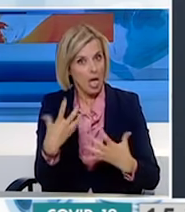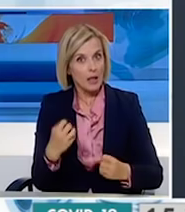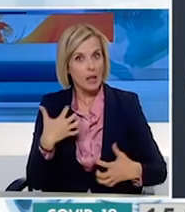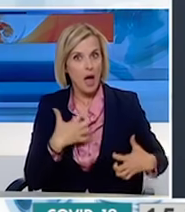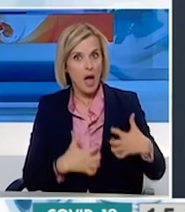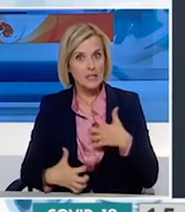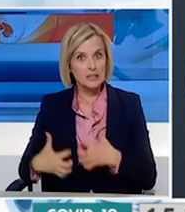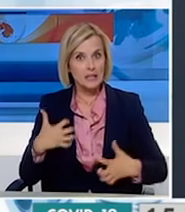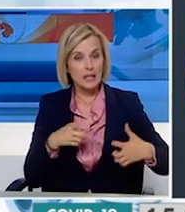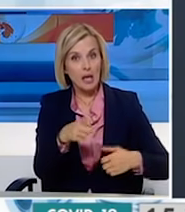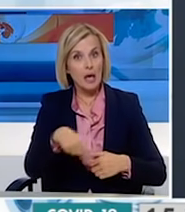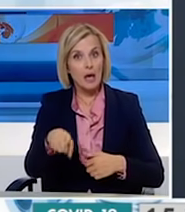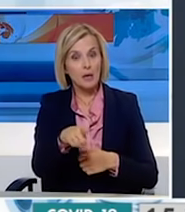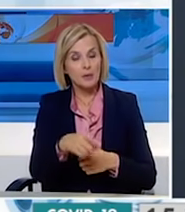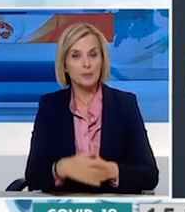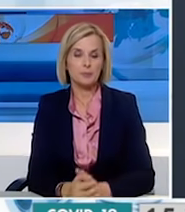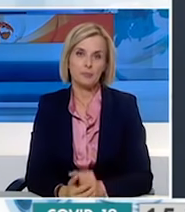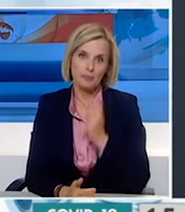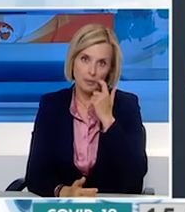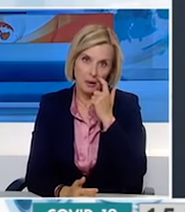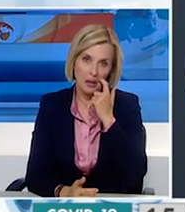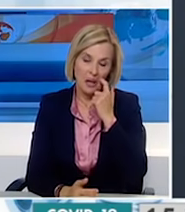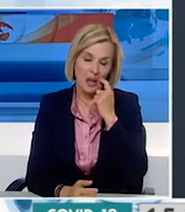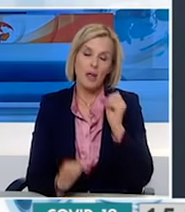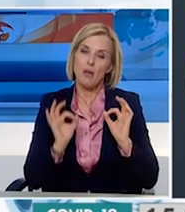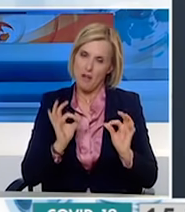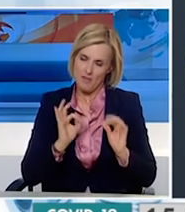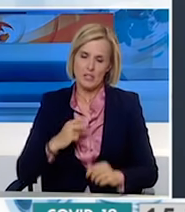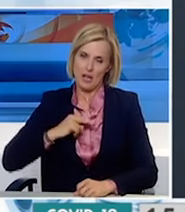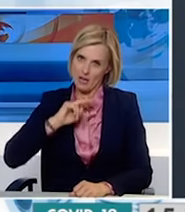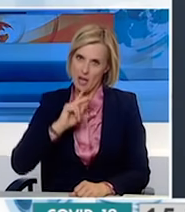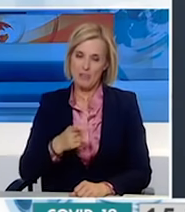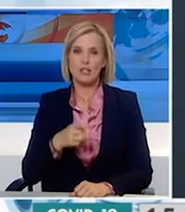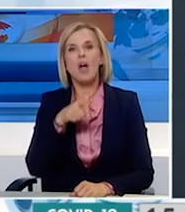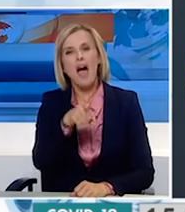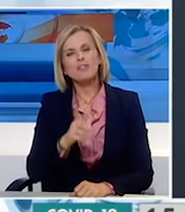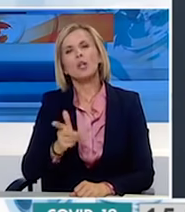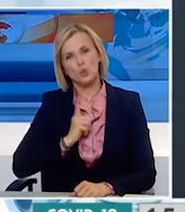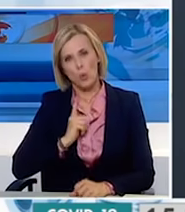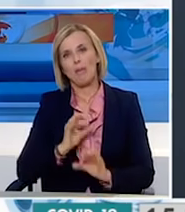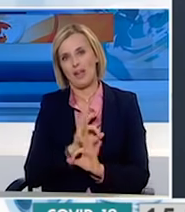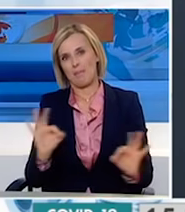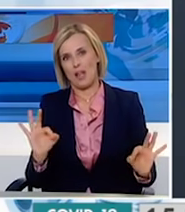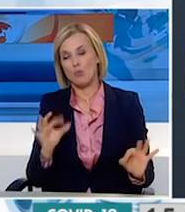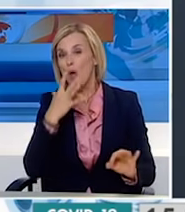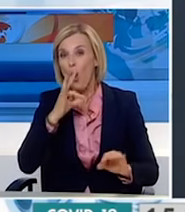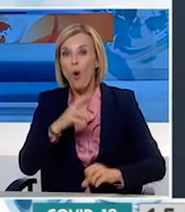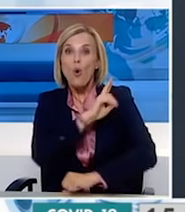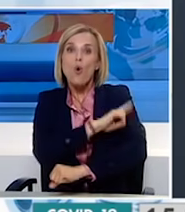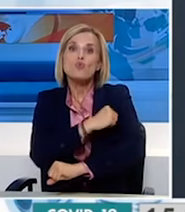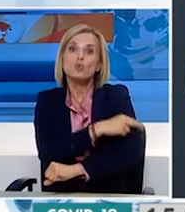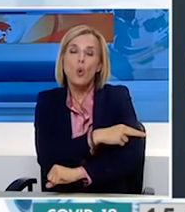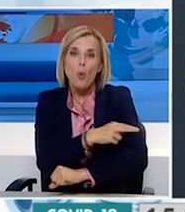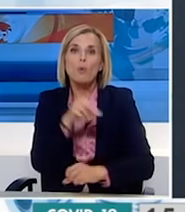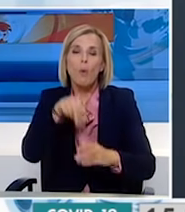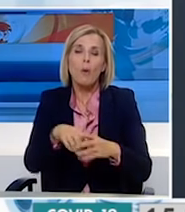Είναι αναμενόμενα, να απαντήσω στην αγαπητή δημοσιογράφο, αυτά τα συμβάντα. Είναι ένας χώρος ο οποίος καθ' υπερβολήν είμαστε σε